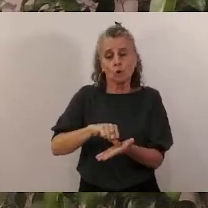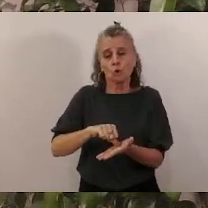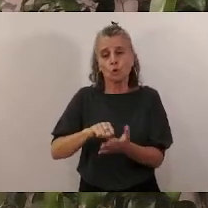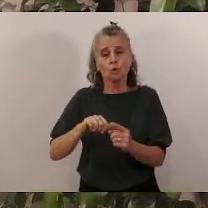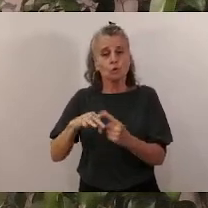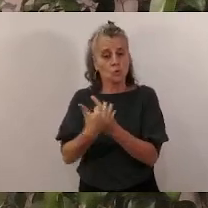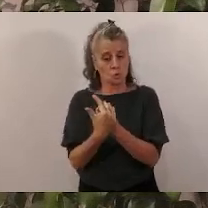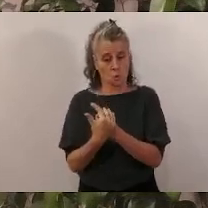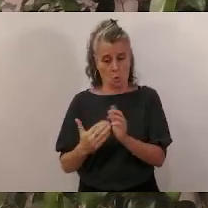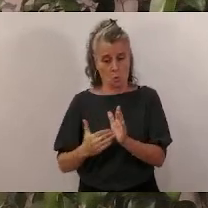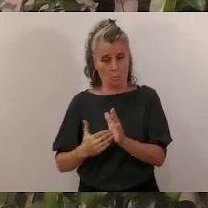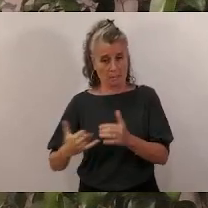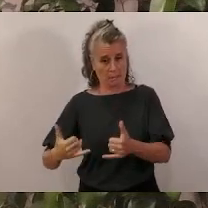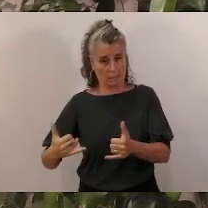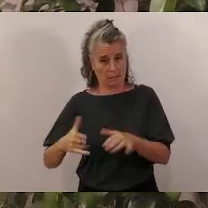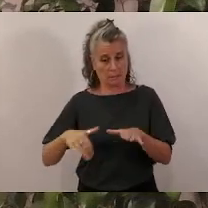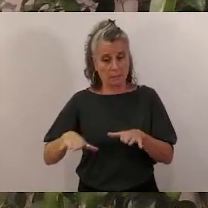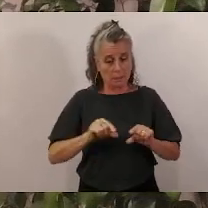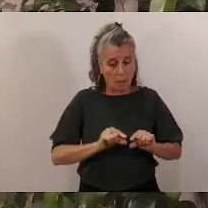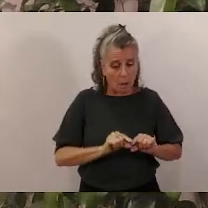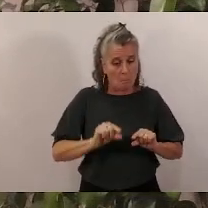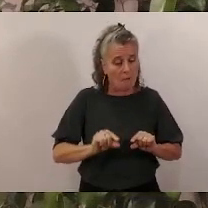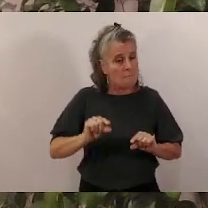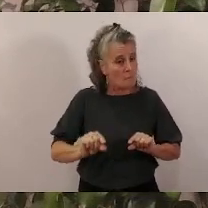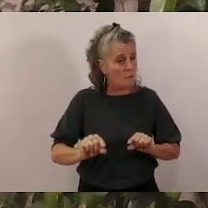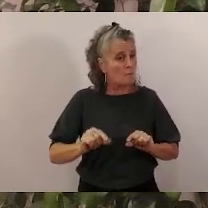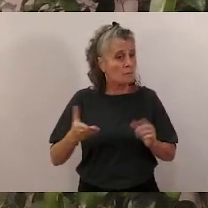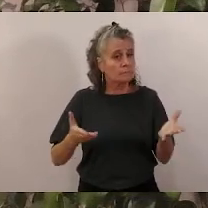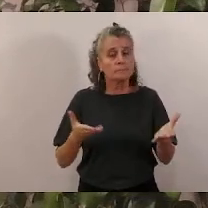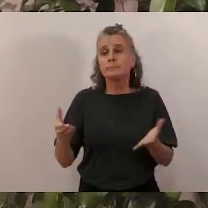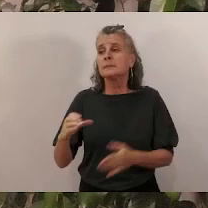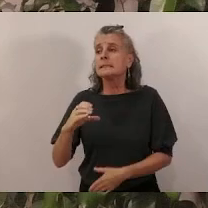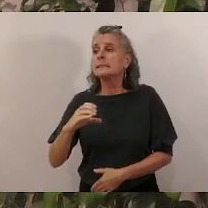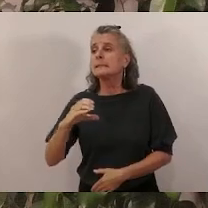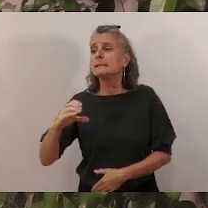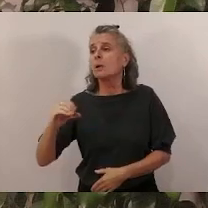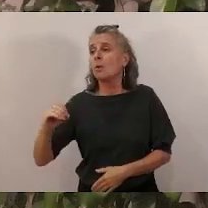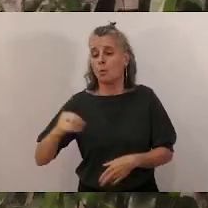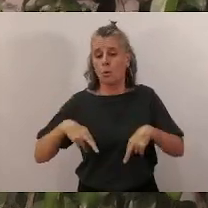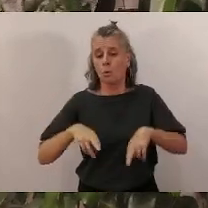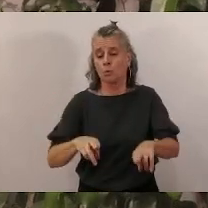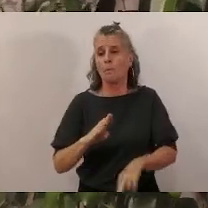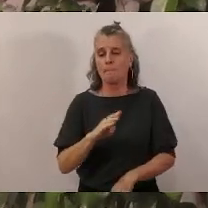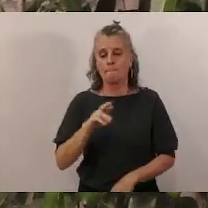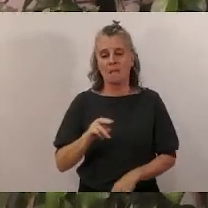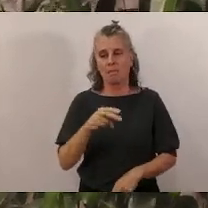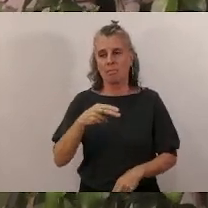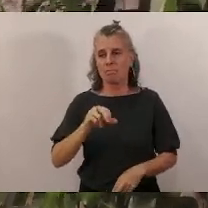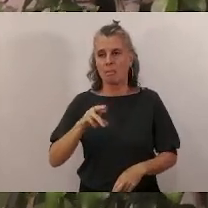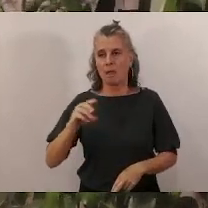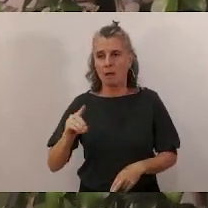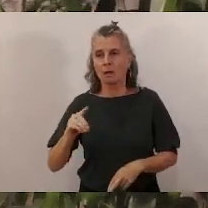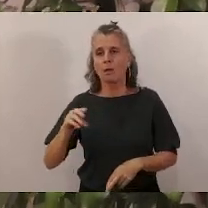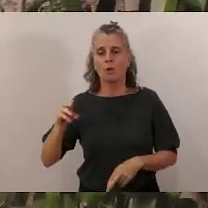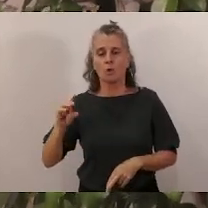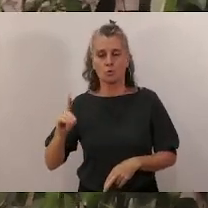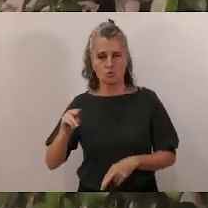notre secteur, sont particulièrement concernés notre CCO de la rue Bernard-Dubois et notre centre social d'Andoum.